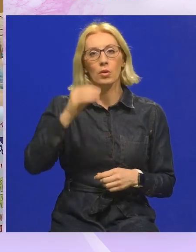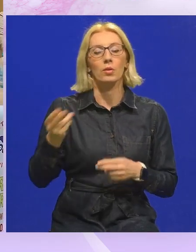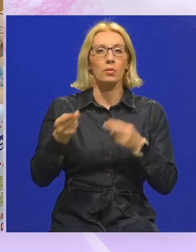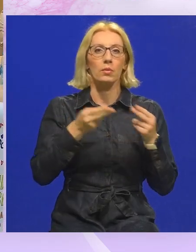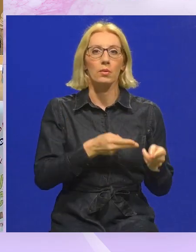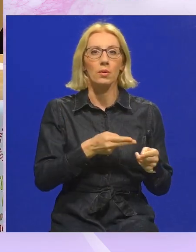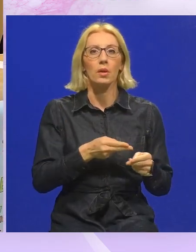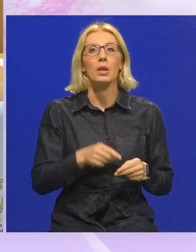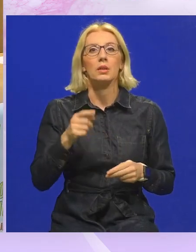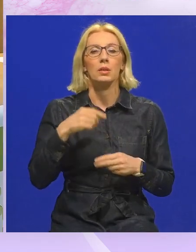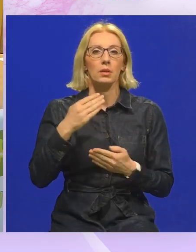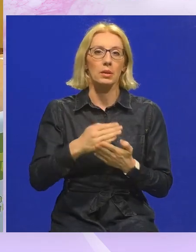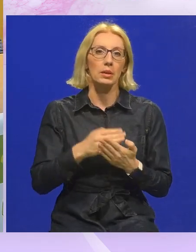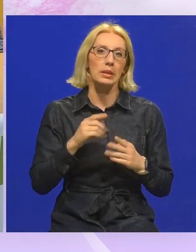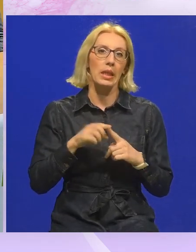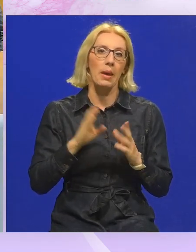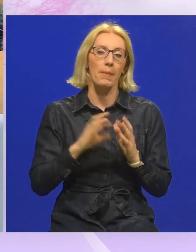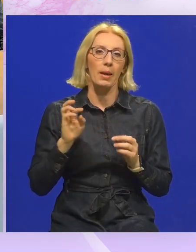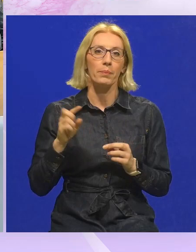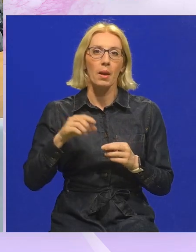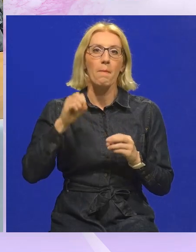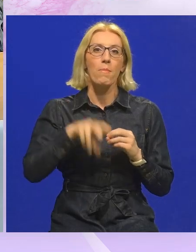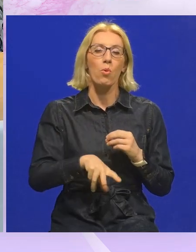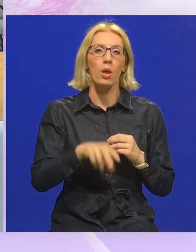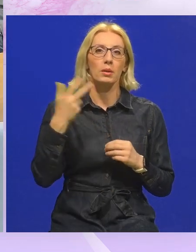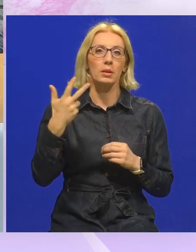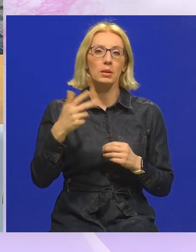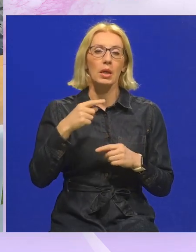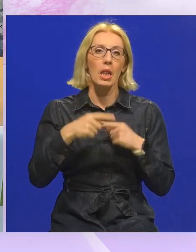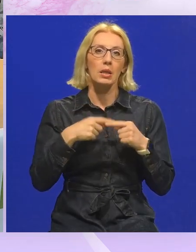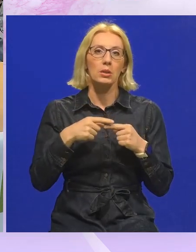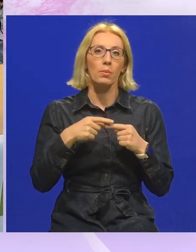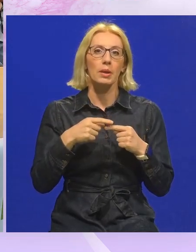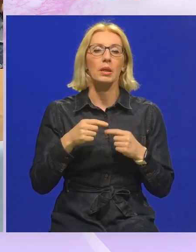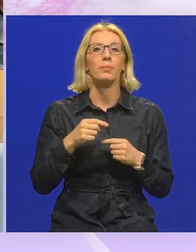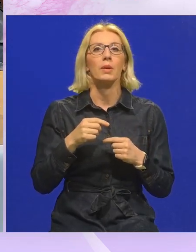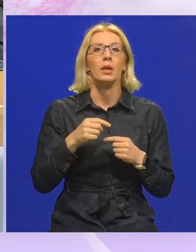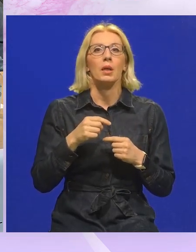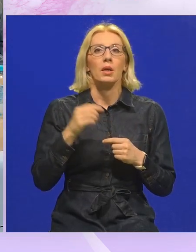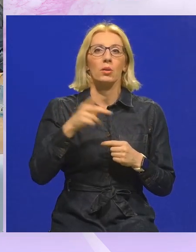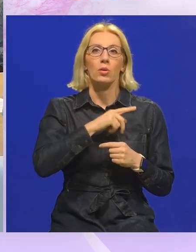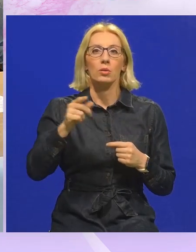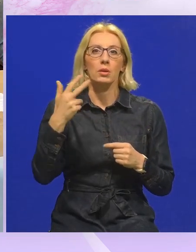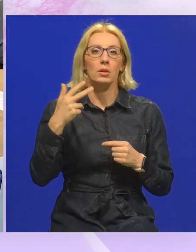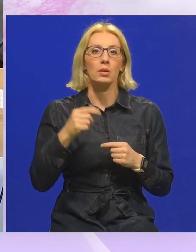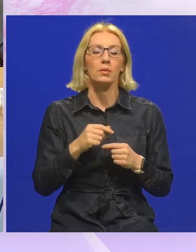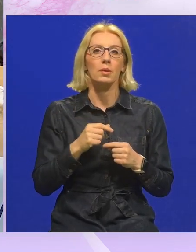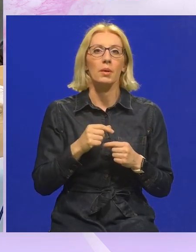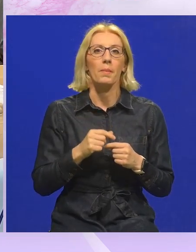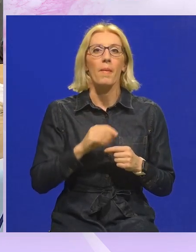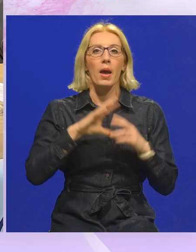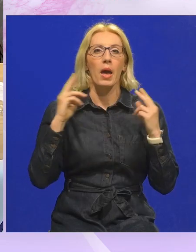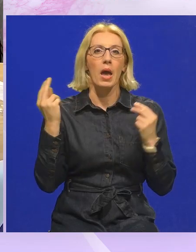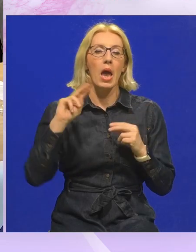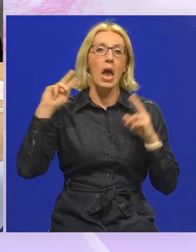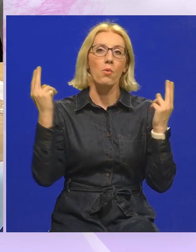donosimo sljedeće teme. Pula će od 30. listopada do 6. studenog biti domaćin Kupa